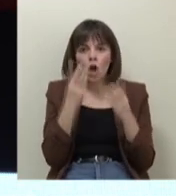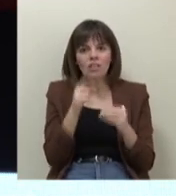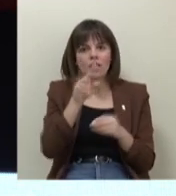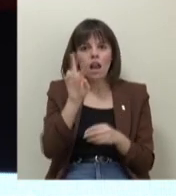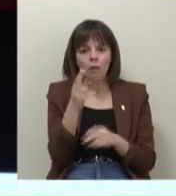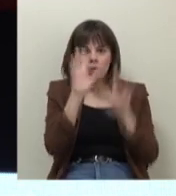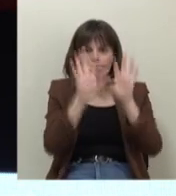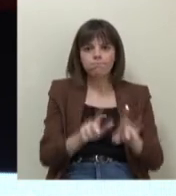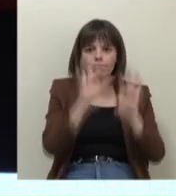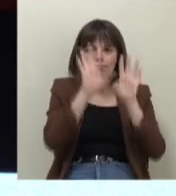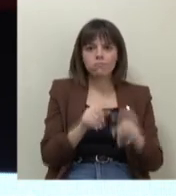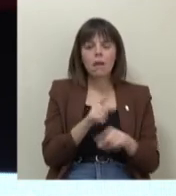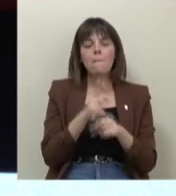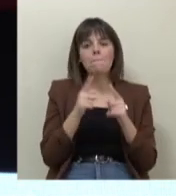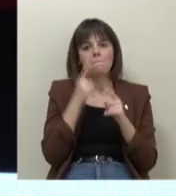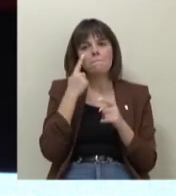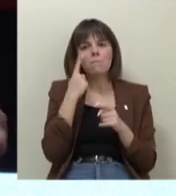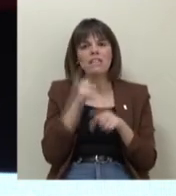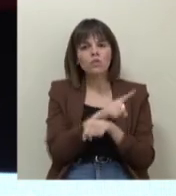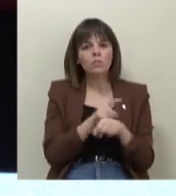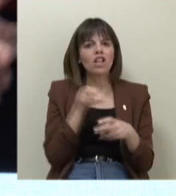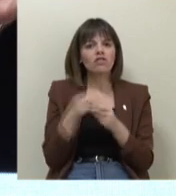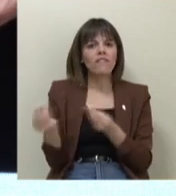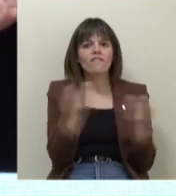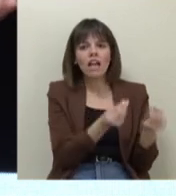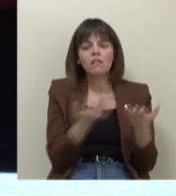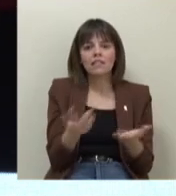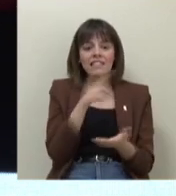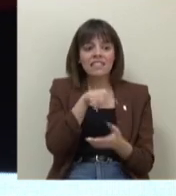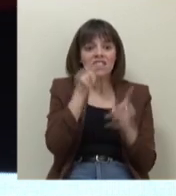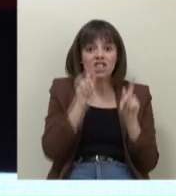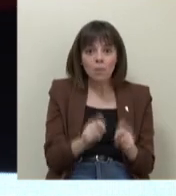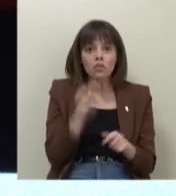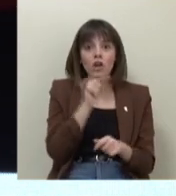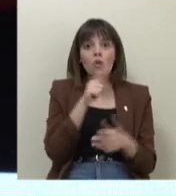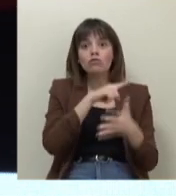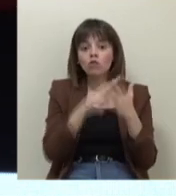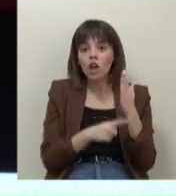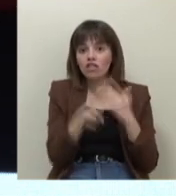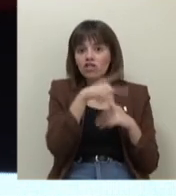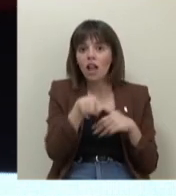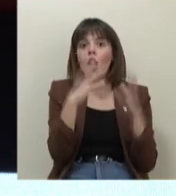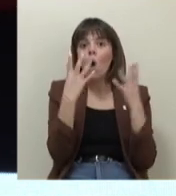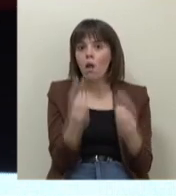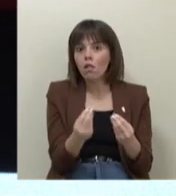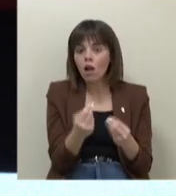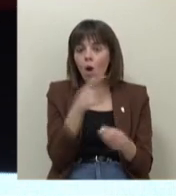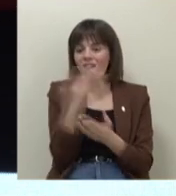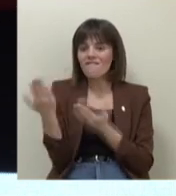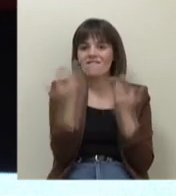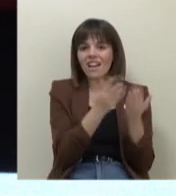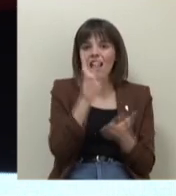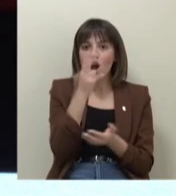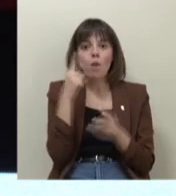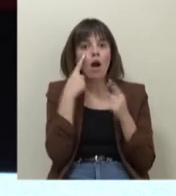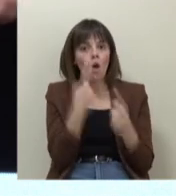size raporlar halinde belli bir süre içerisinde verirler. Sizin yapacağınızda yöneticiler olarak o verilen